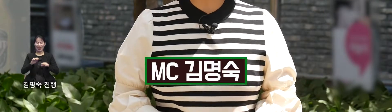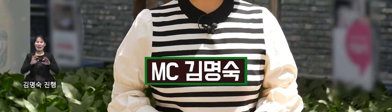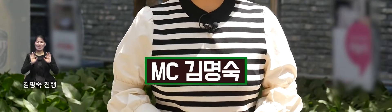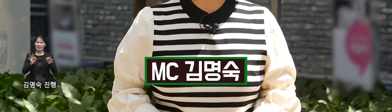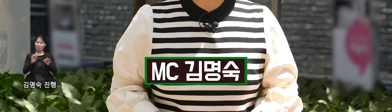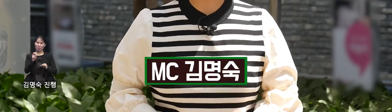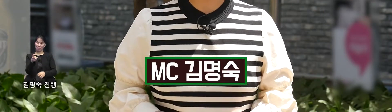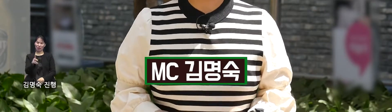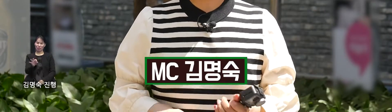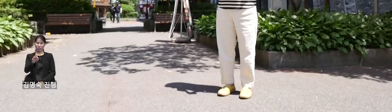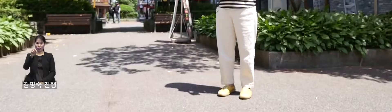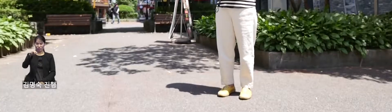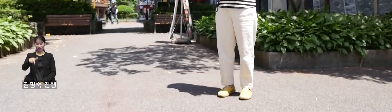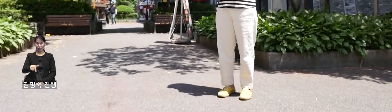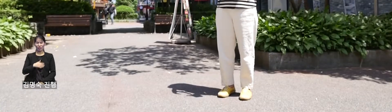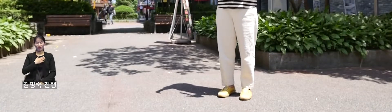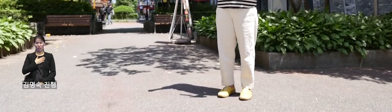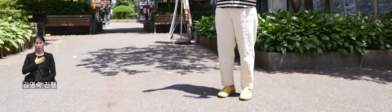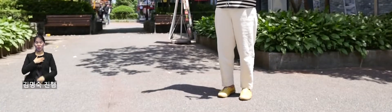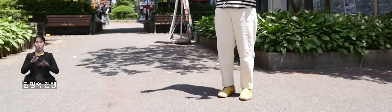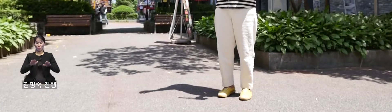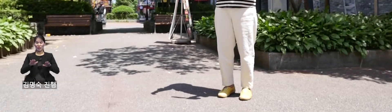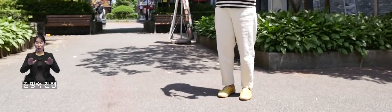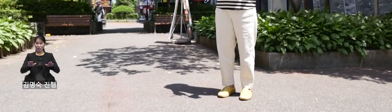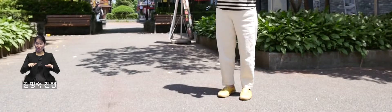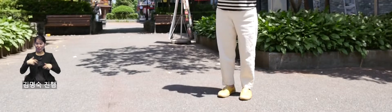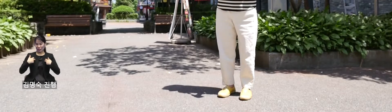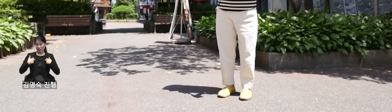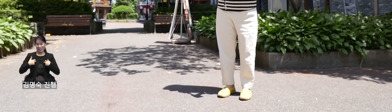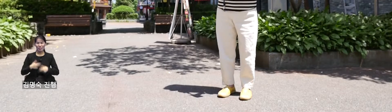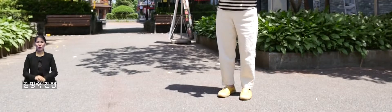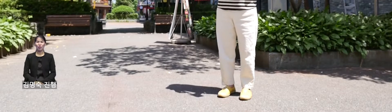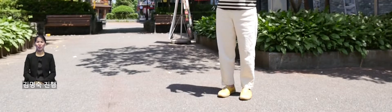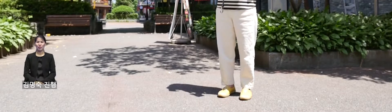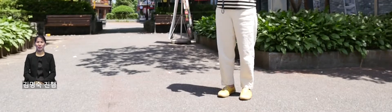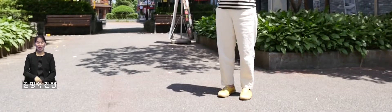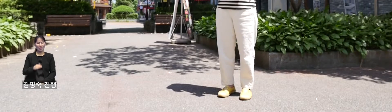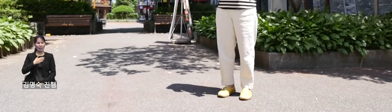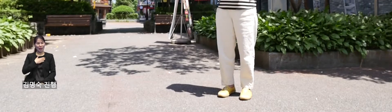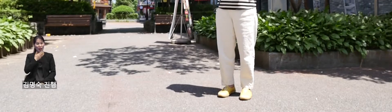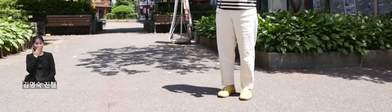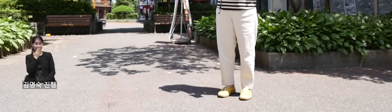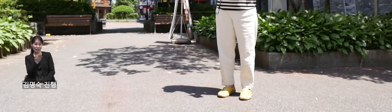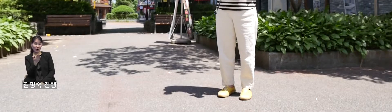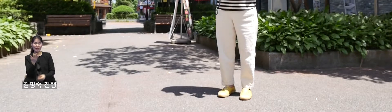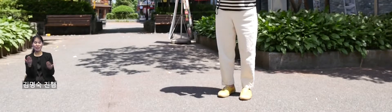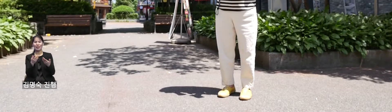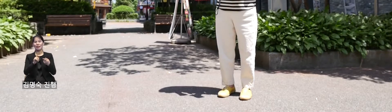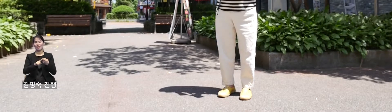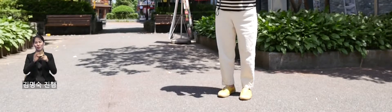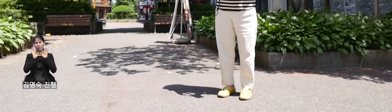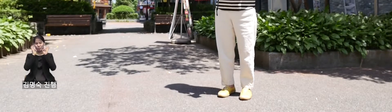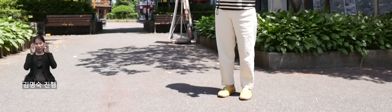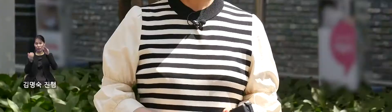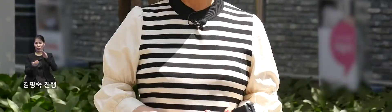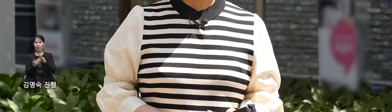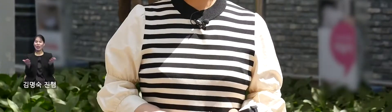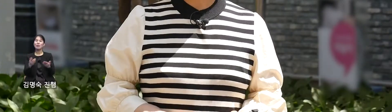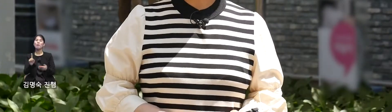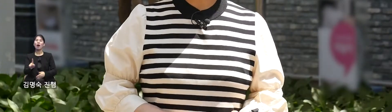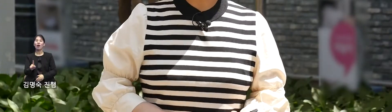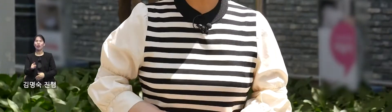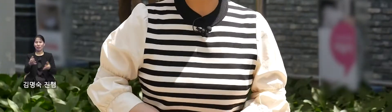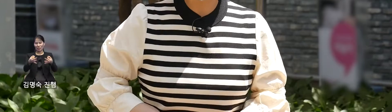진행의 김명숙입니다. 저는 오늘 현재를 즐기고 또 내가 할 수 있는 최선의 일,